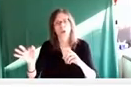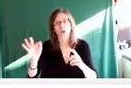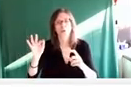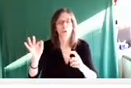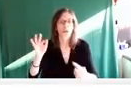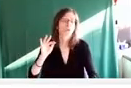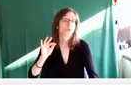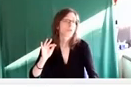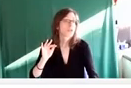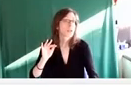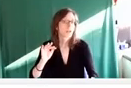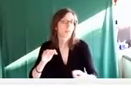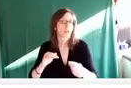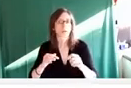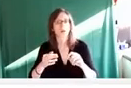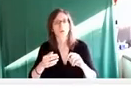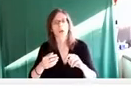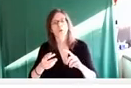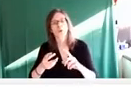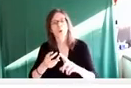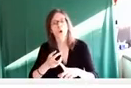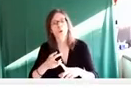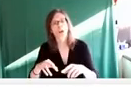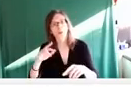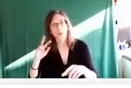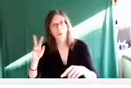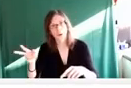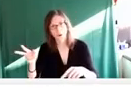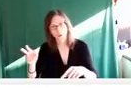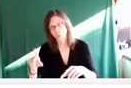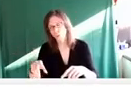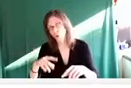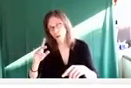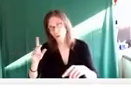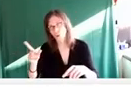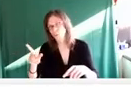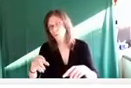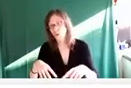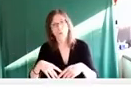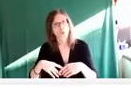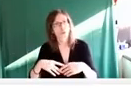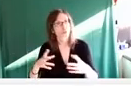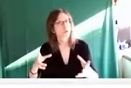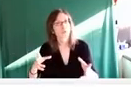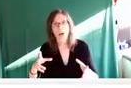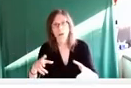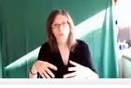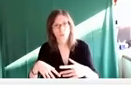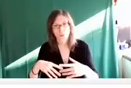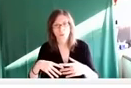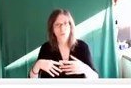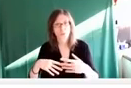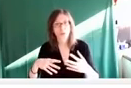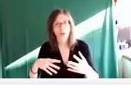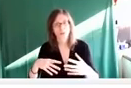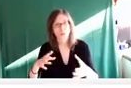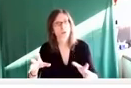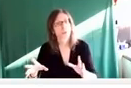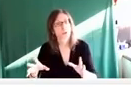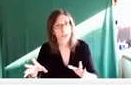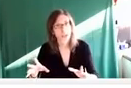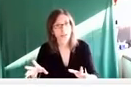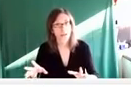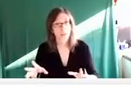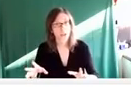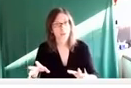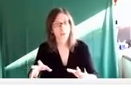nuage et un physique, par exemple, dont un à l'extérieur. Donc, au moins une soit sur votre Google Drive ou tout